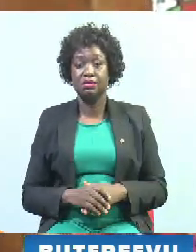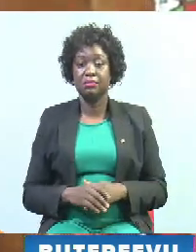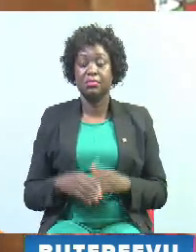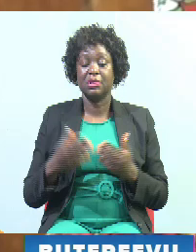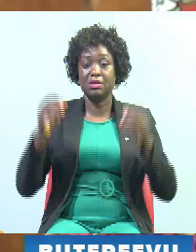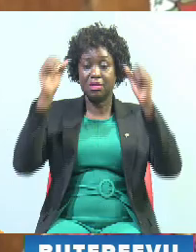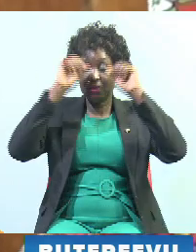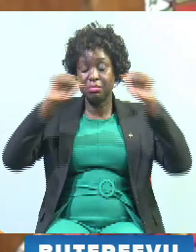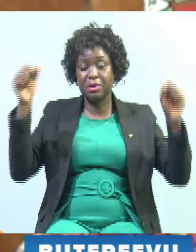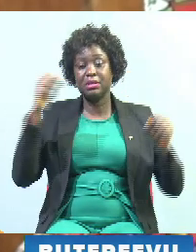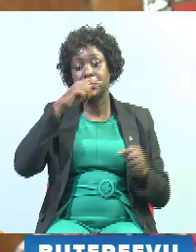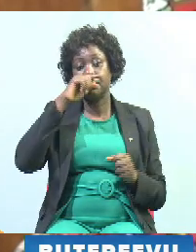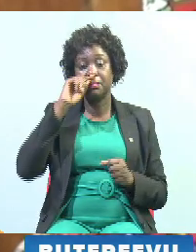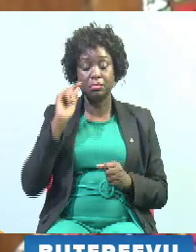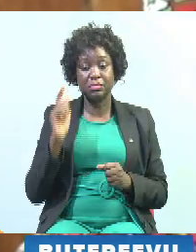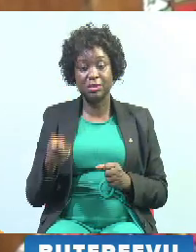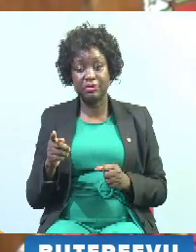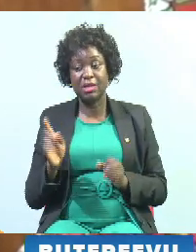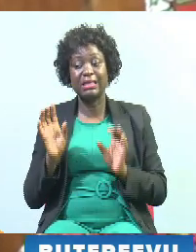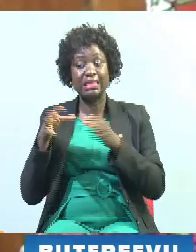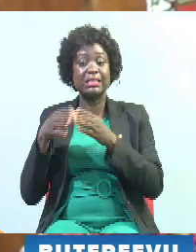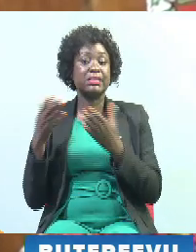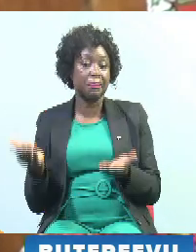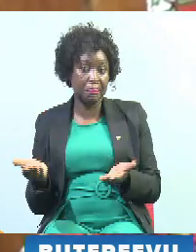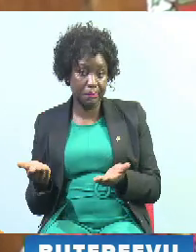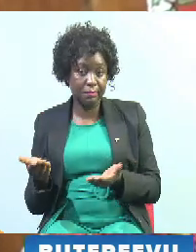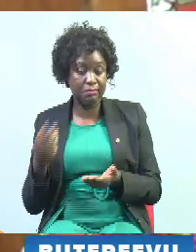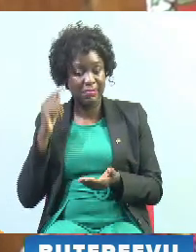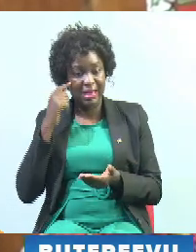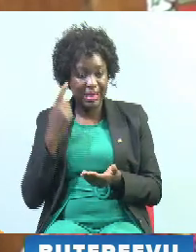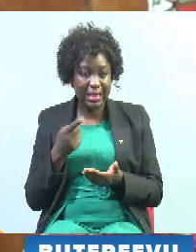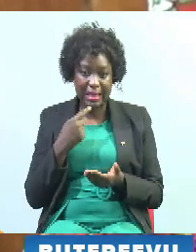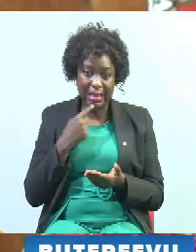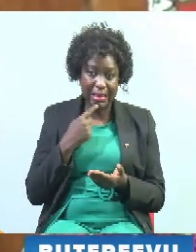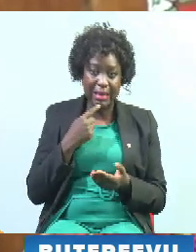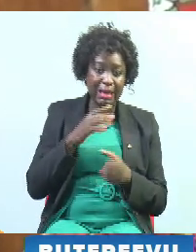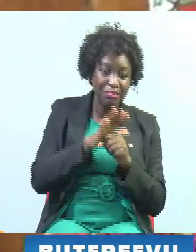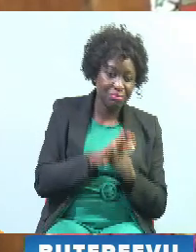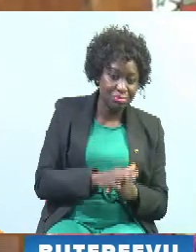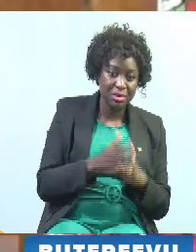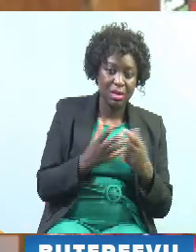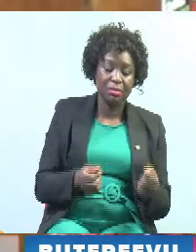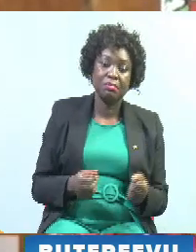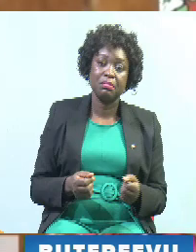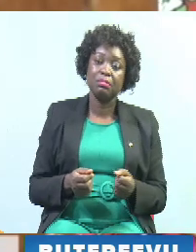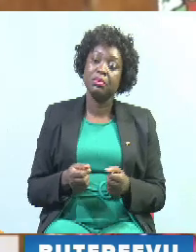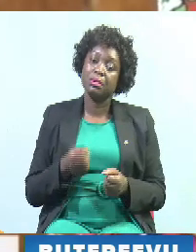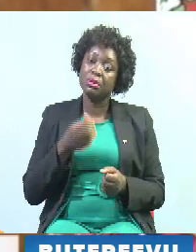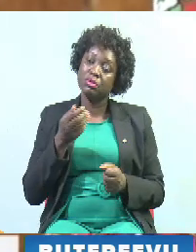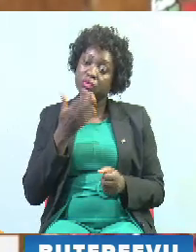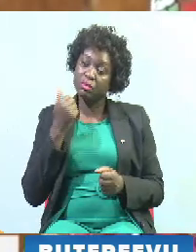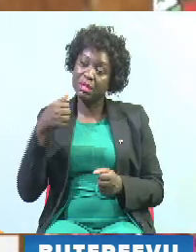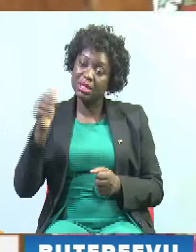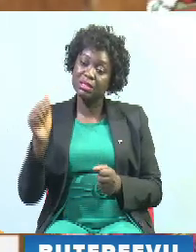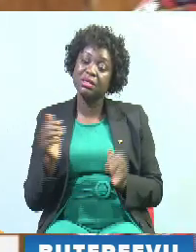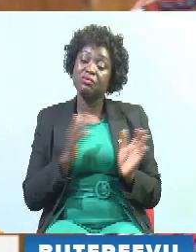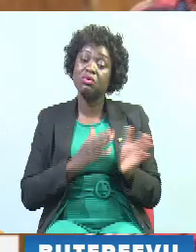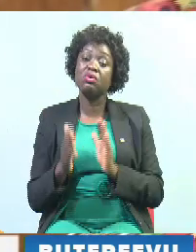Pulezidenti Museveni ne banne balowooza nti waliwo okunyigirizibwa bakole